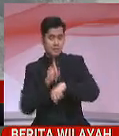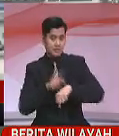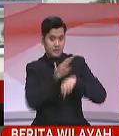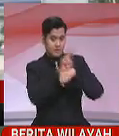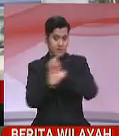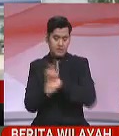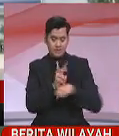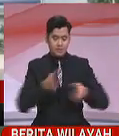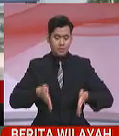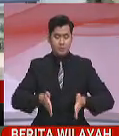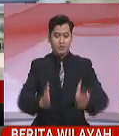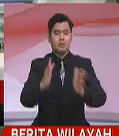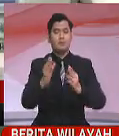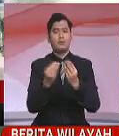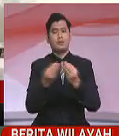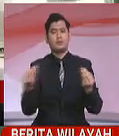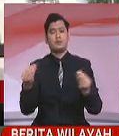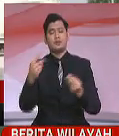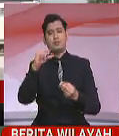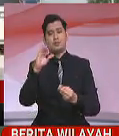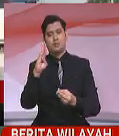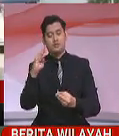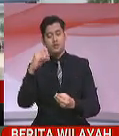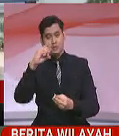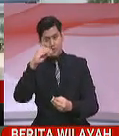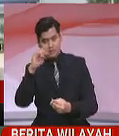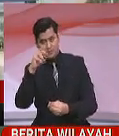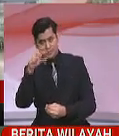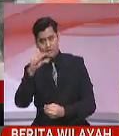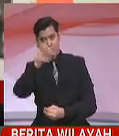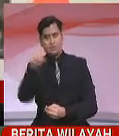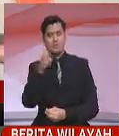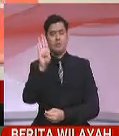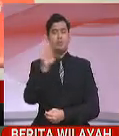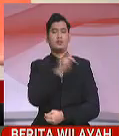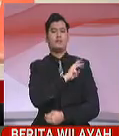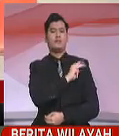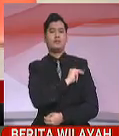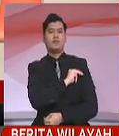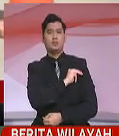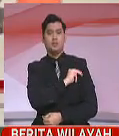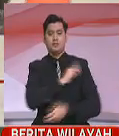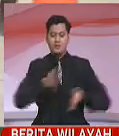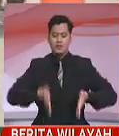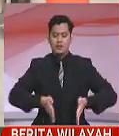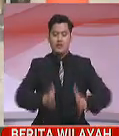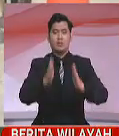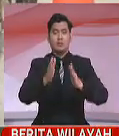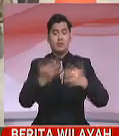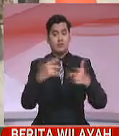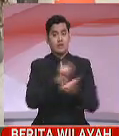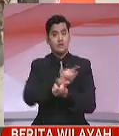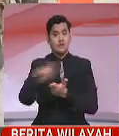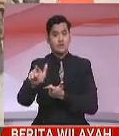lebuhraya Pasir Gudang Johor Bahru Dalam pada itu beliau turut memaklumkan Kementerian kerja Raya telah meluluskan peruntukan